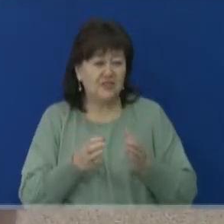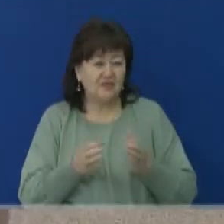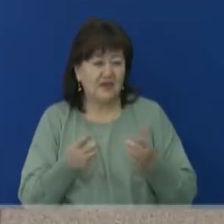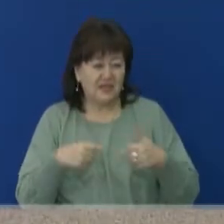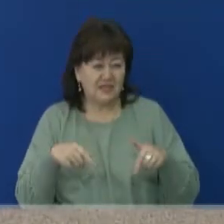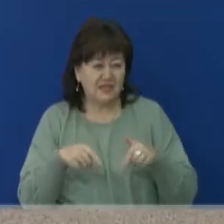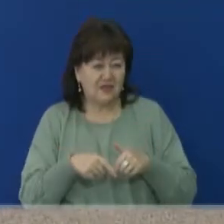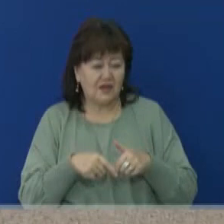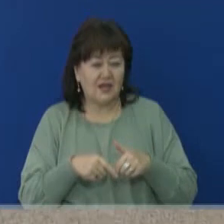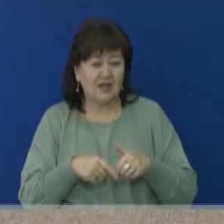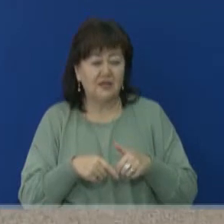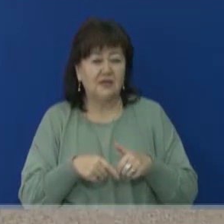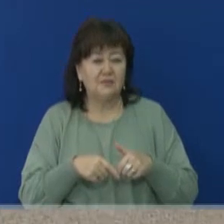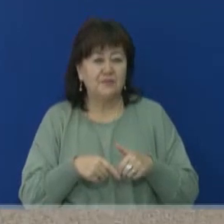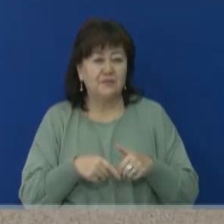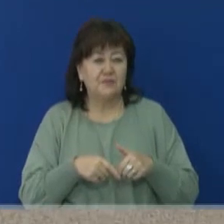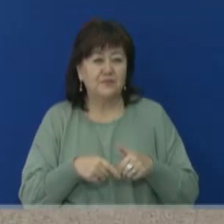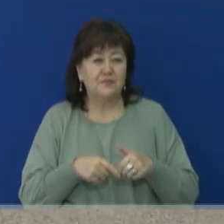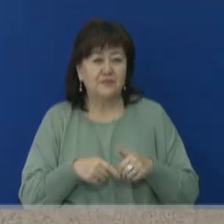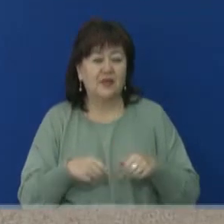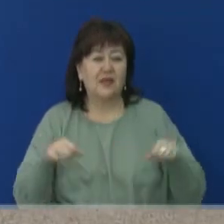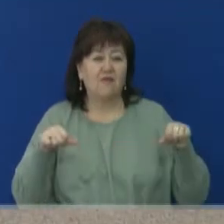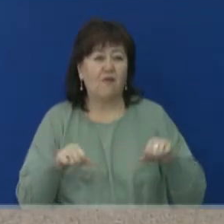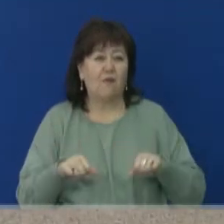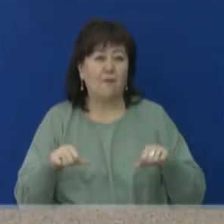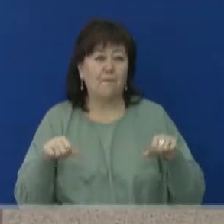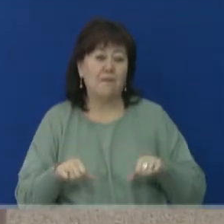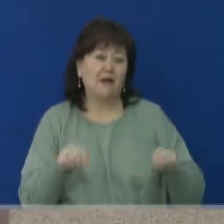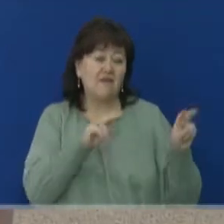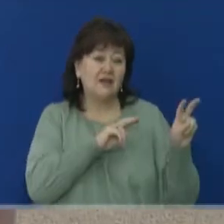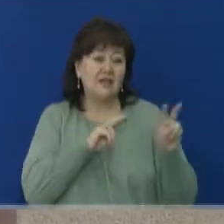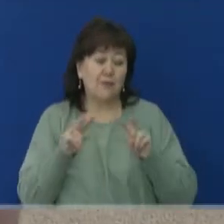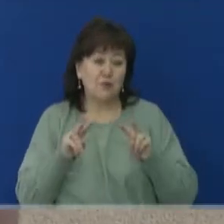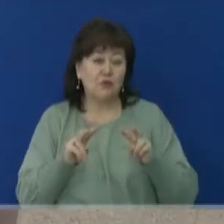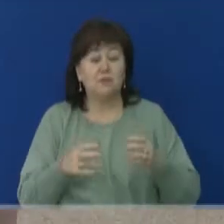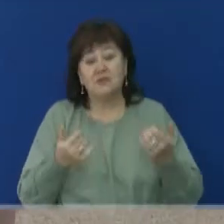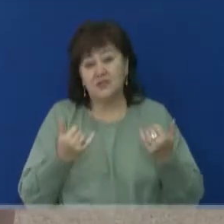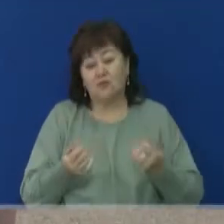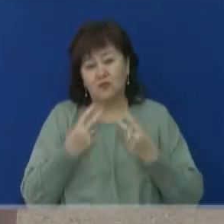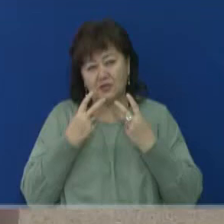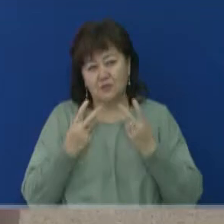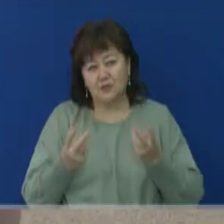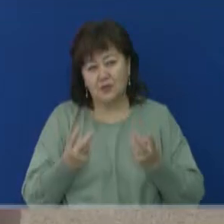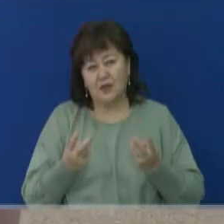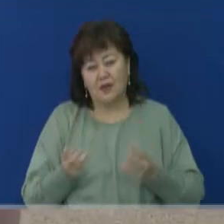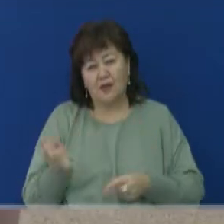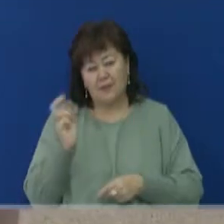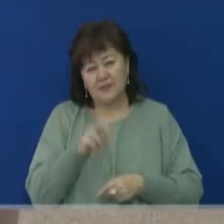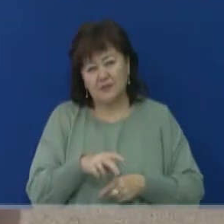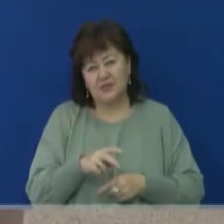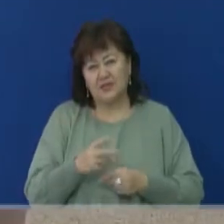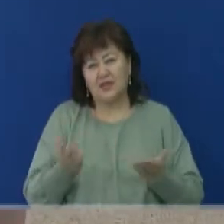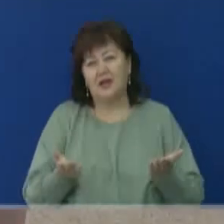әскер қатарындағы сарбаздардың құқықтарының бұзылмауын қадағалау. Бүгінгі таңда осы әскери бөлімшеге келгендегі